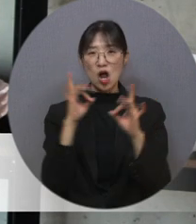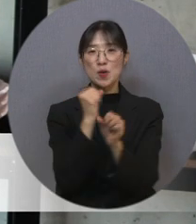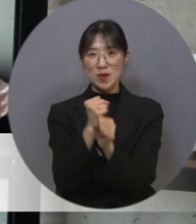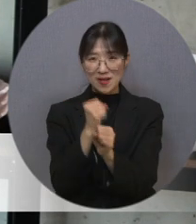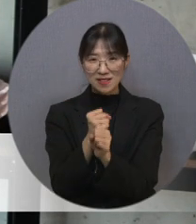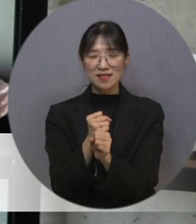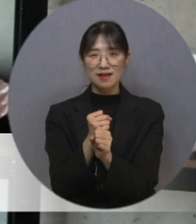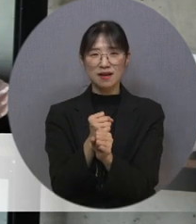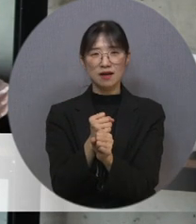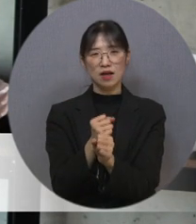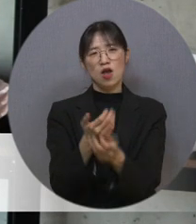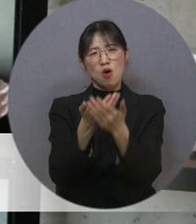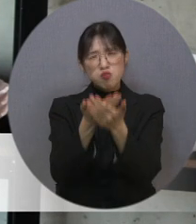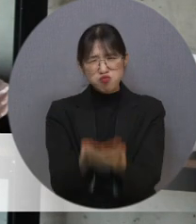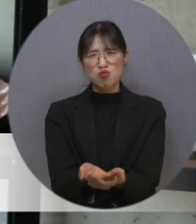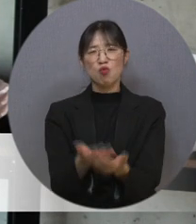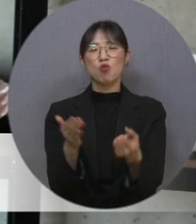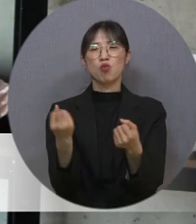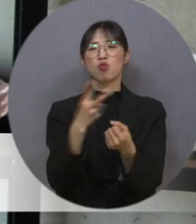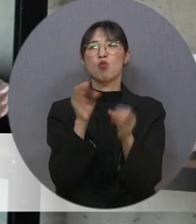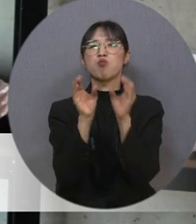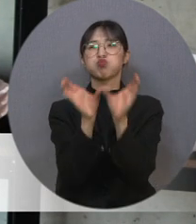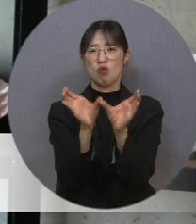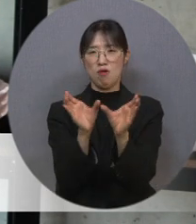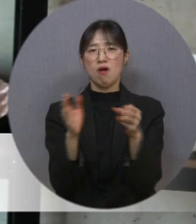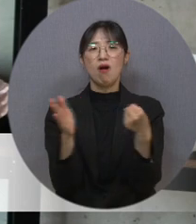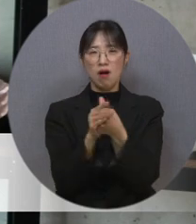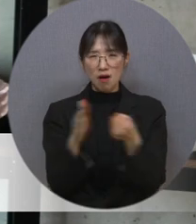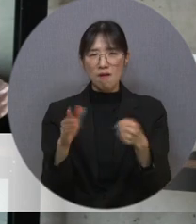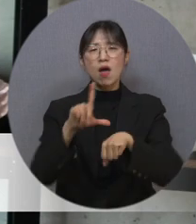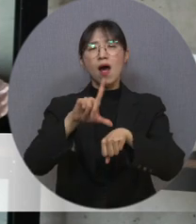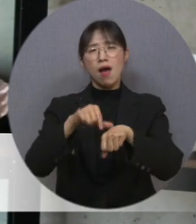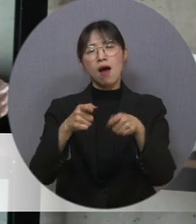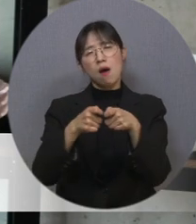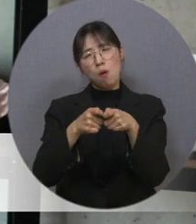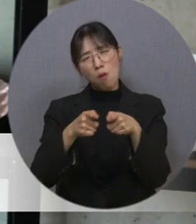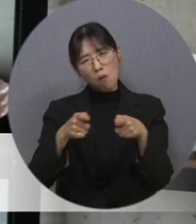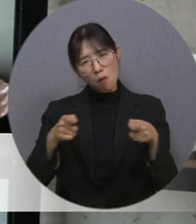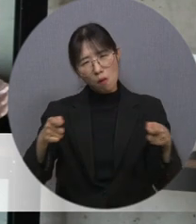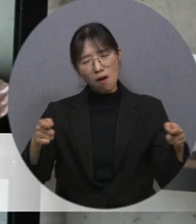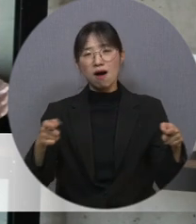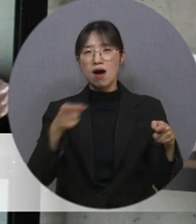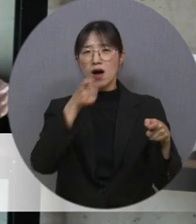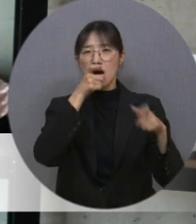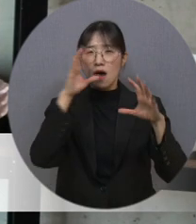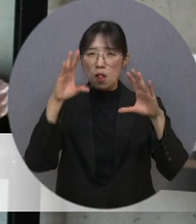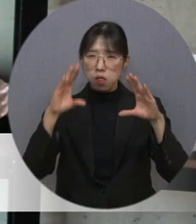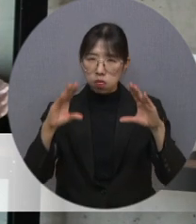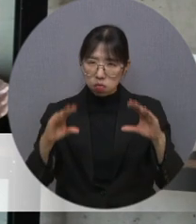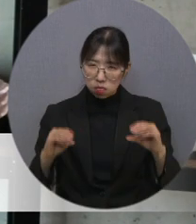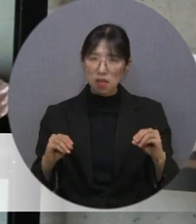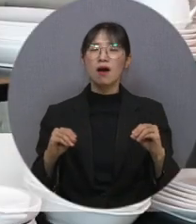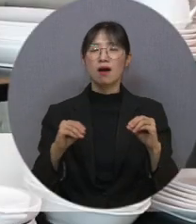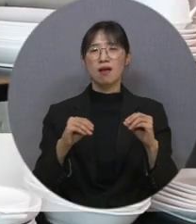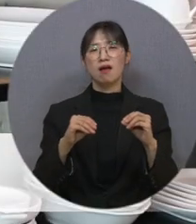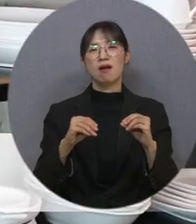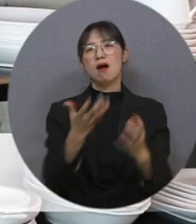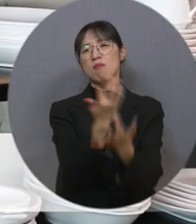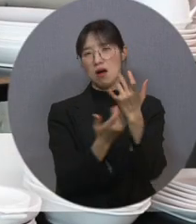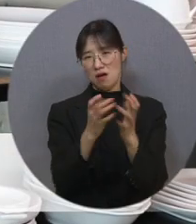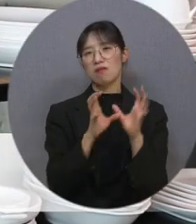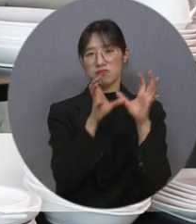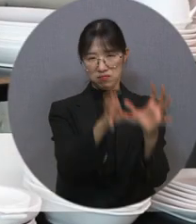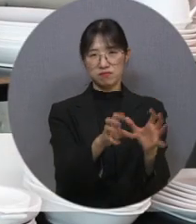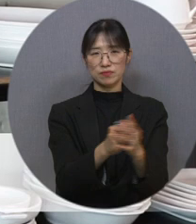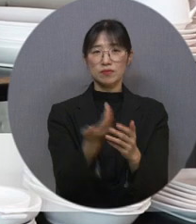인형을 만들면은 무게가 있고 두껍기 때문에 많은 시간이 걸려서 말려가지고 가마에다 넣어야 돼요. 근데